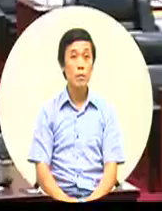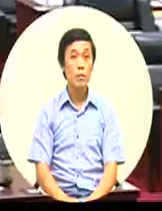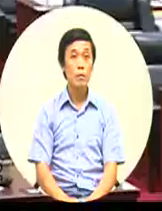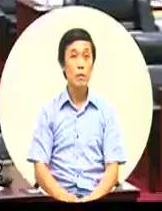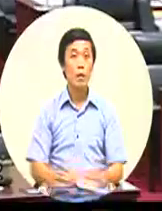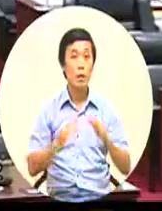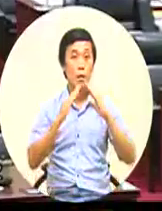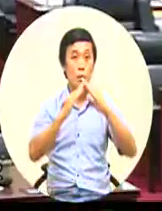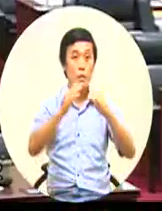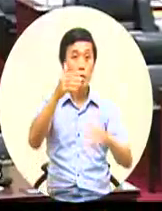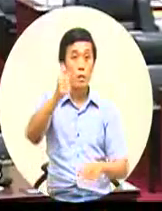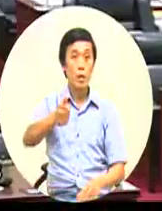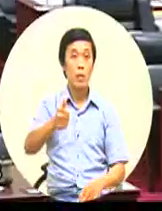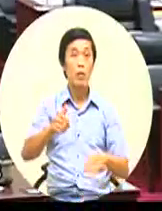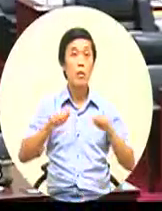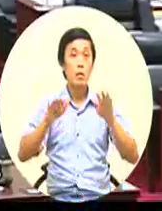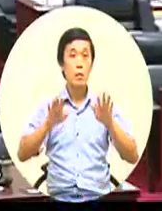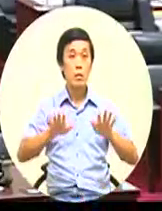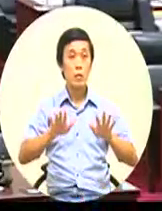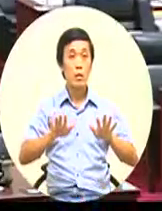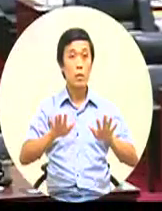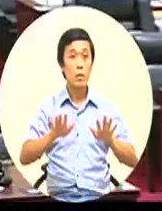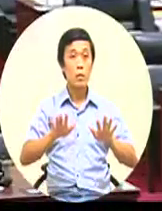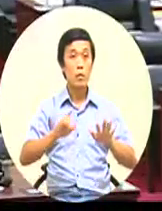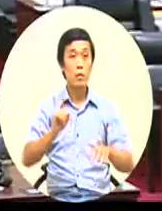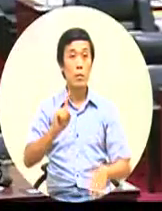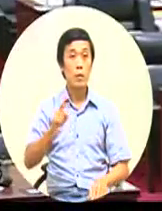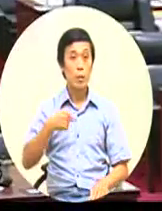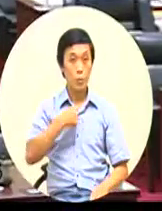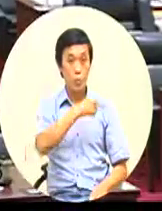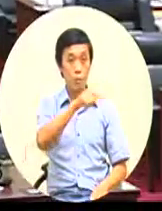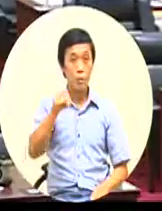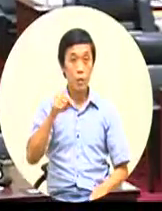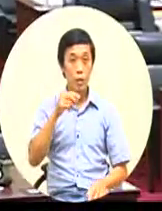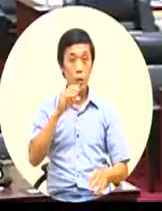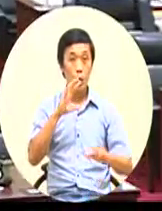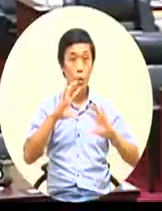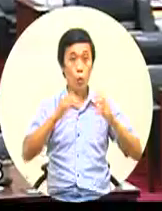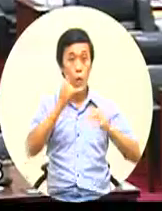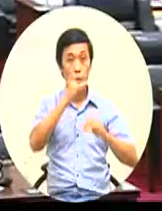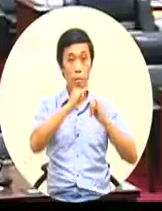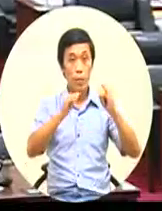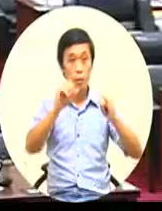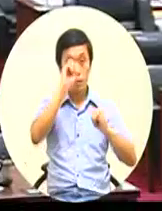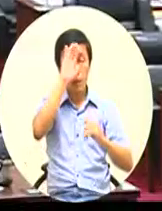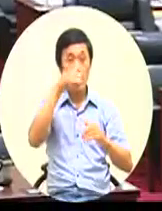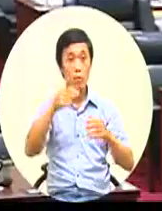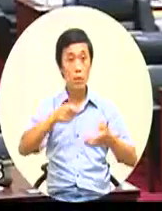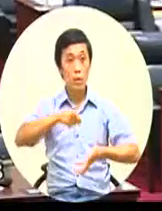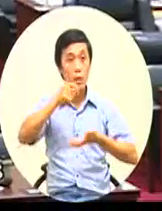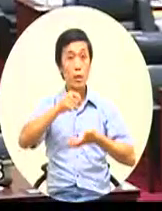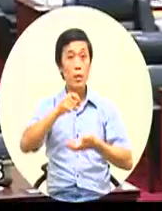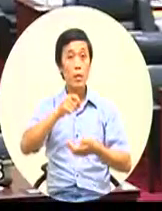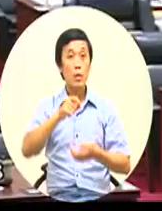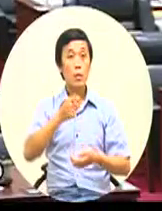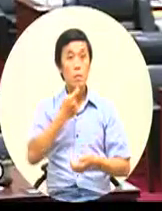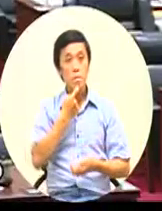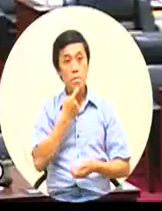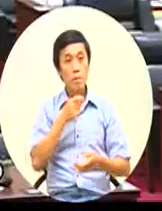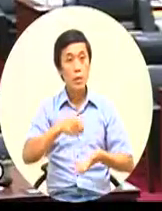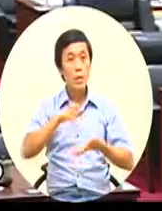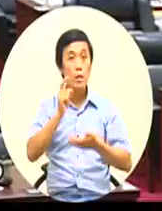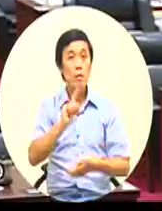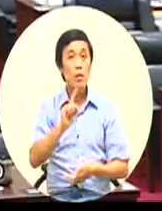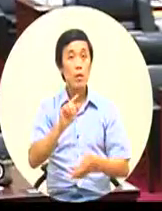长，今天我们特别国民党团要提出来这样的质疑，就是因为在我们今